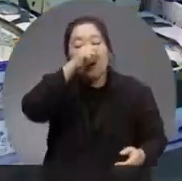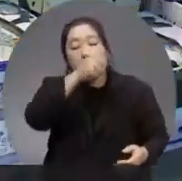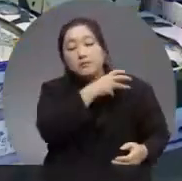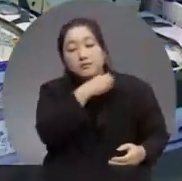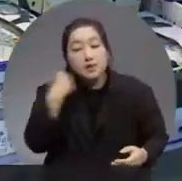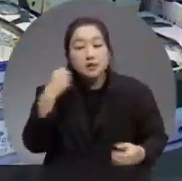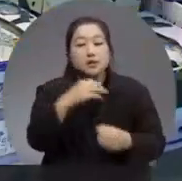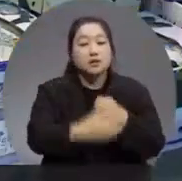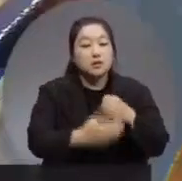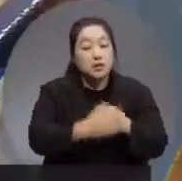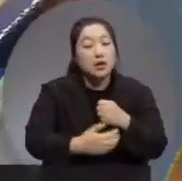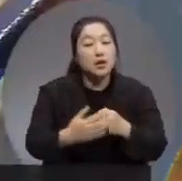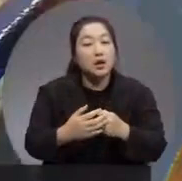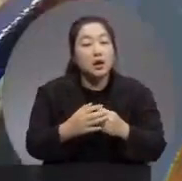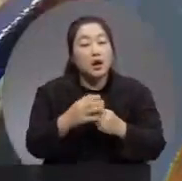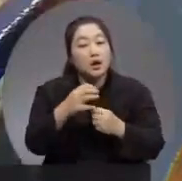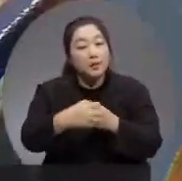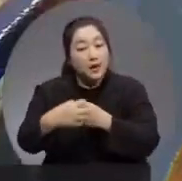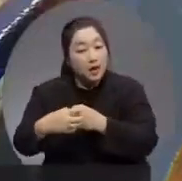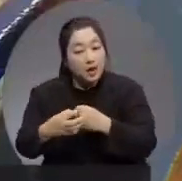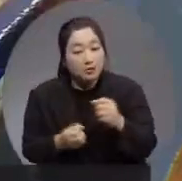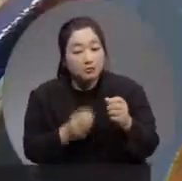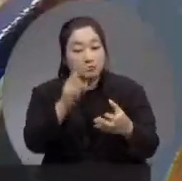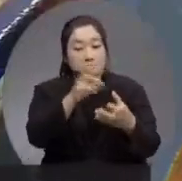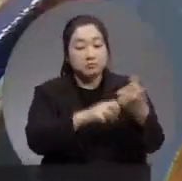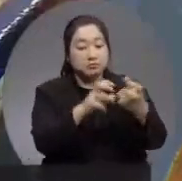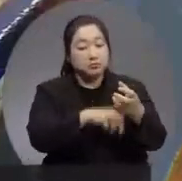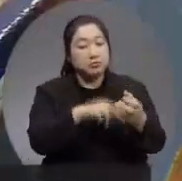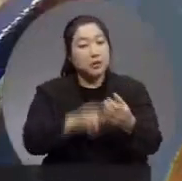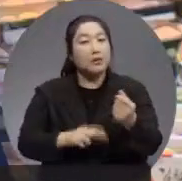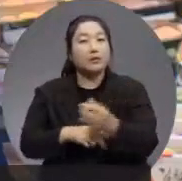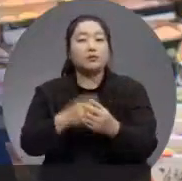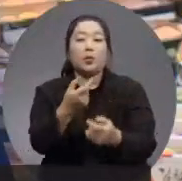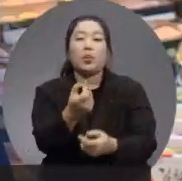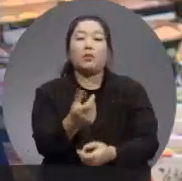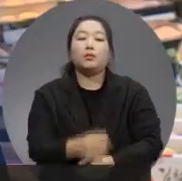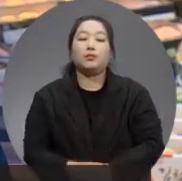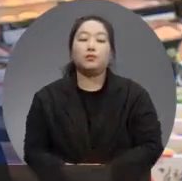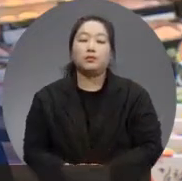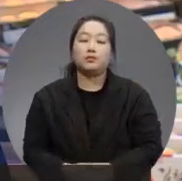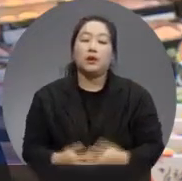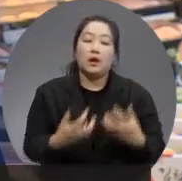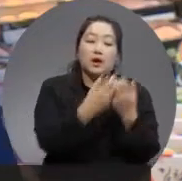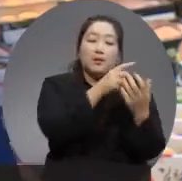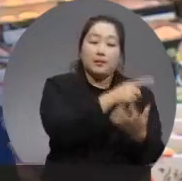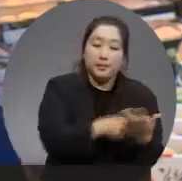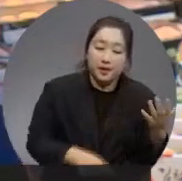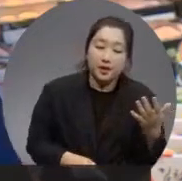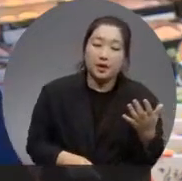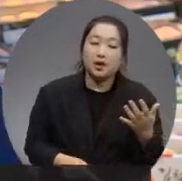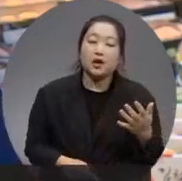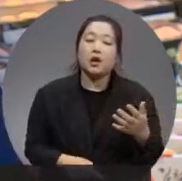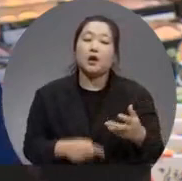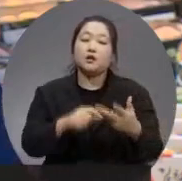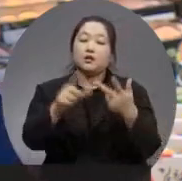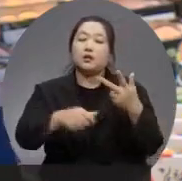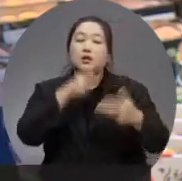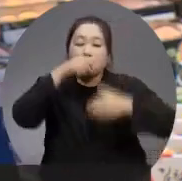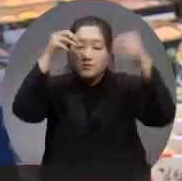사과와 배추라량이 크게 줄어든 겁니다. 냉해 피해 있고 또 7월 달에는 장마로 인해서